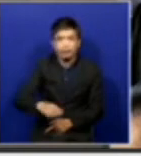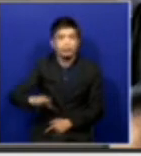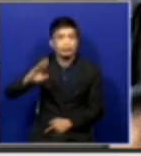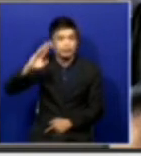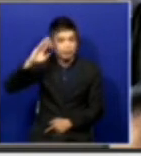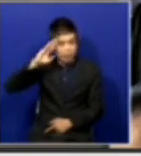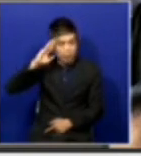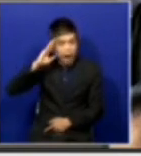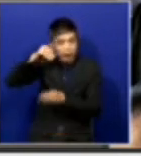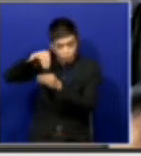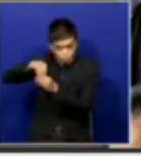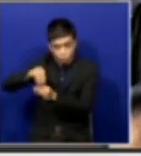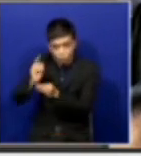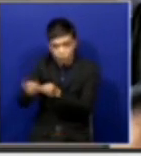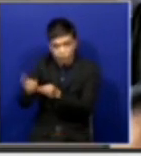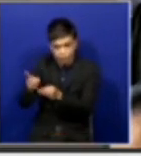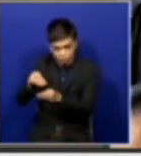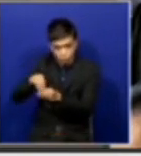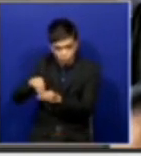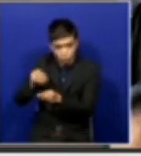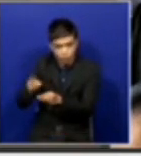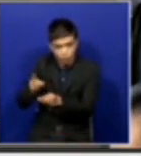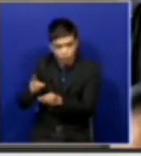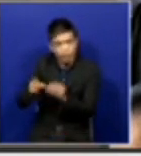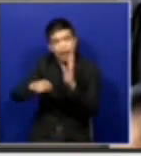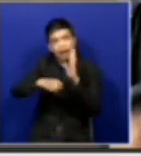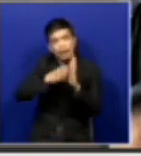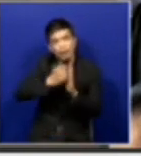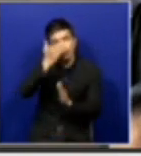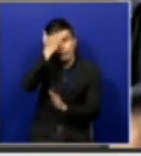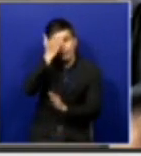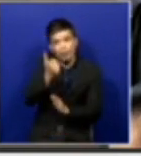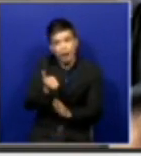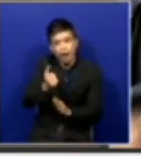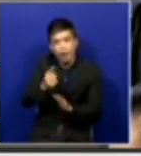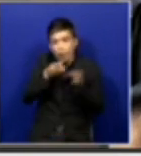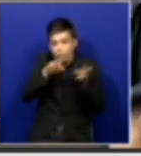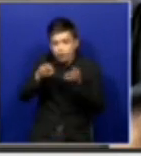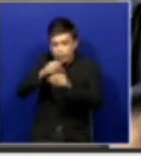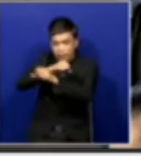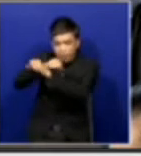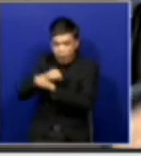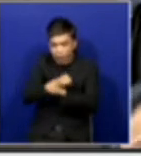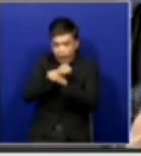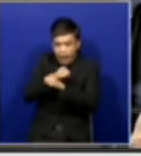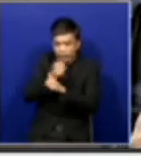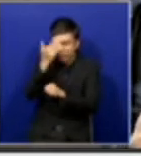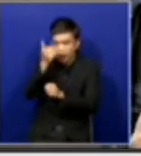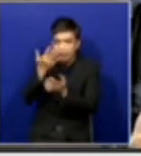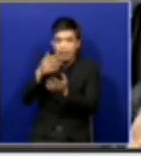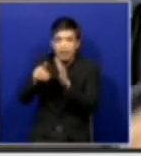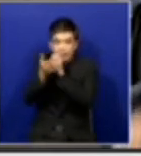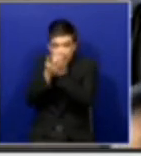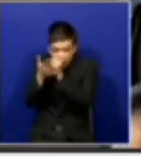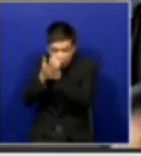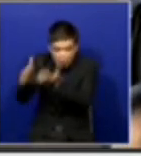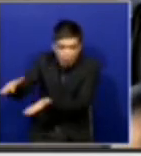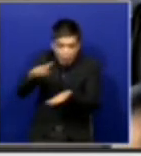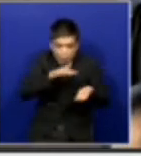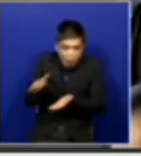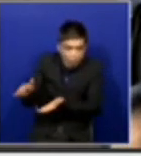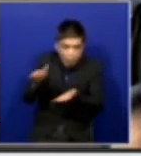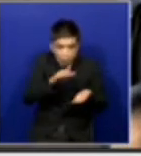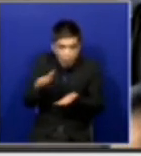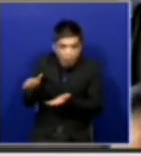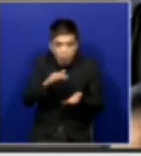ำการนะทำไมการป้องกันยาเสพติดทำไมถึงทำไม่ได้แล้วก็เปลี่ยนแปลง